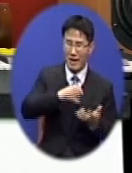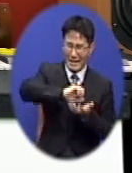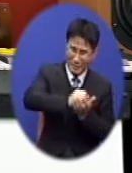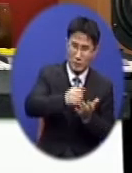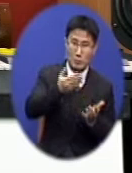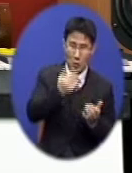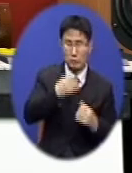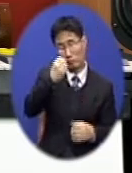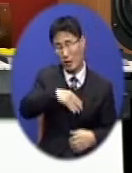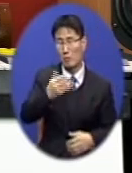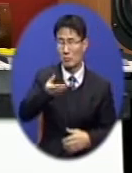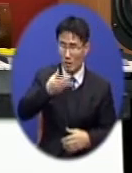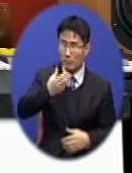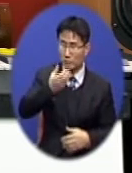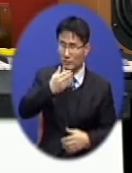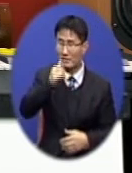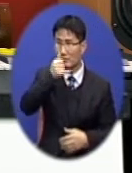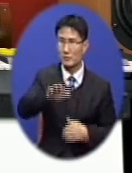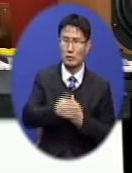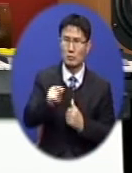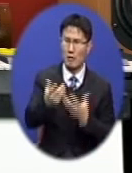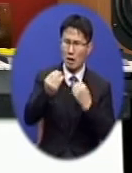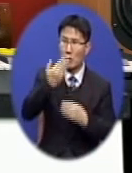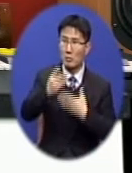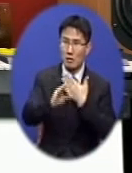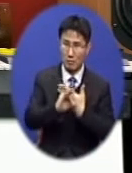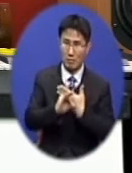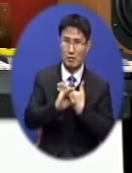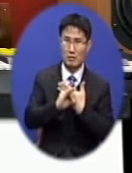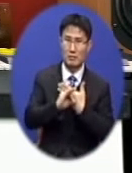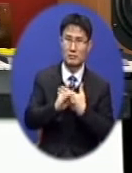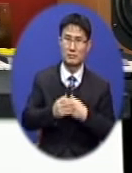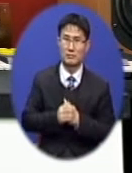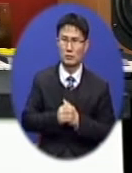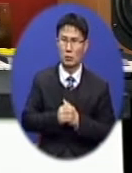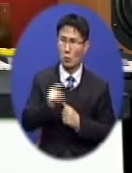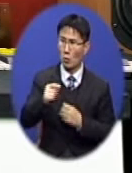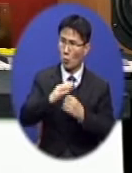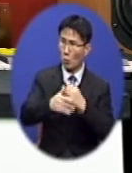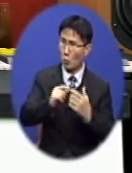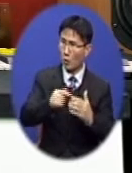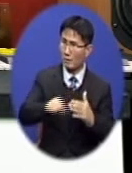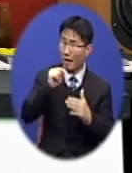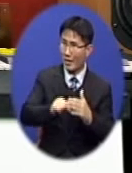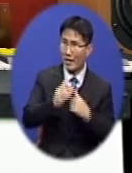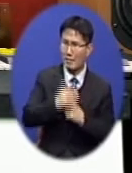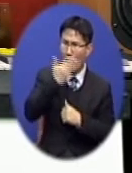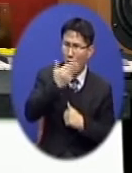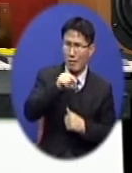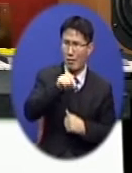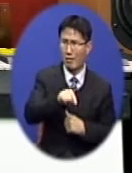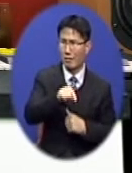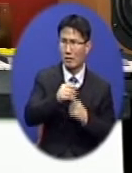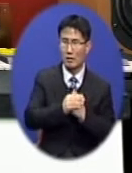먹고 그냥 먹기도 하는데요. 네. 이 과일을 너무 많이 섭취하면요, 어, 그 과일에 들어있는 과당 있죠. 네.